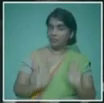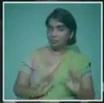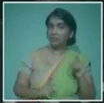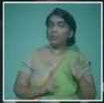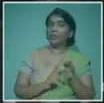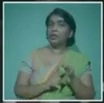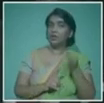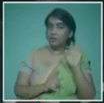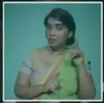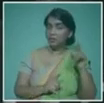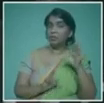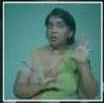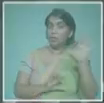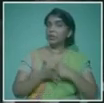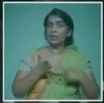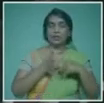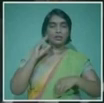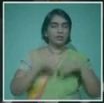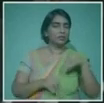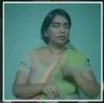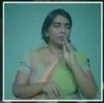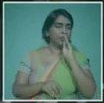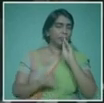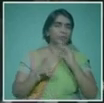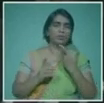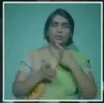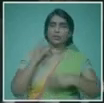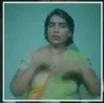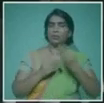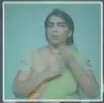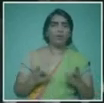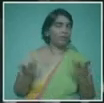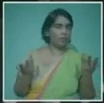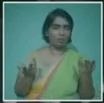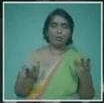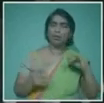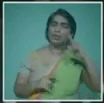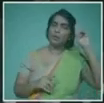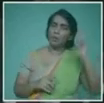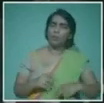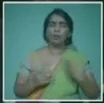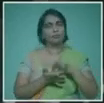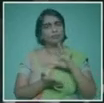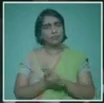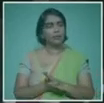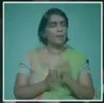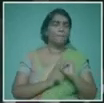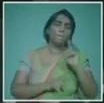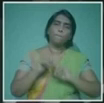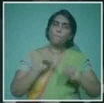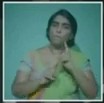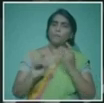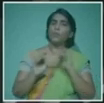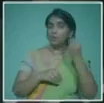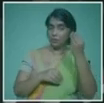තියෙන්නේ. ජනාධිපතිතුමා තේරීමේ ඡන්දයේදී කිසිවකු ඡන්දේ පාවිච්චි කිරීමෙන් වැළකී හිටියේ නැහැ. පරාජය තීරණ කරන්න පාර්ලිමේන්තුවට